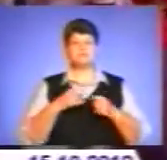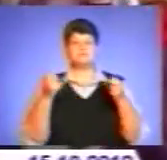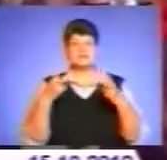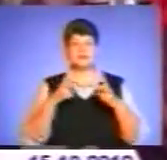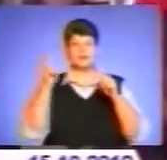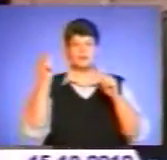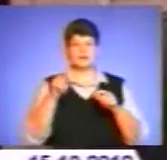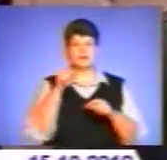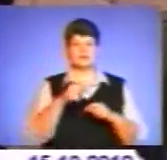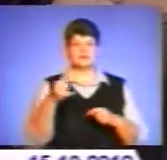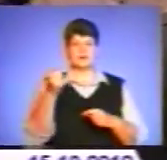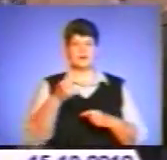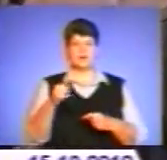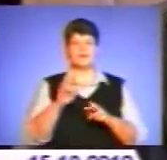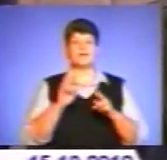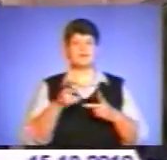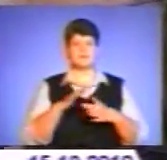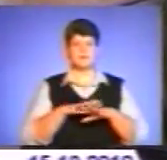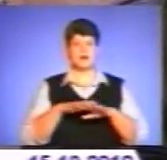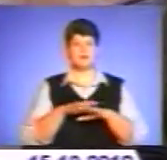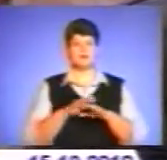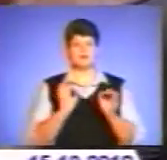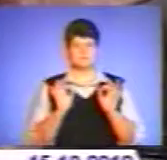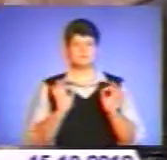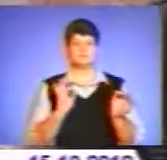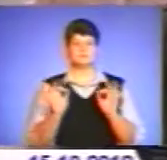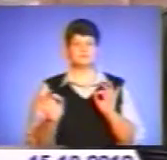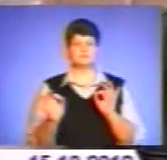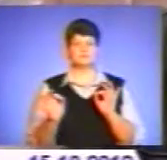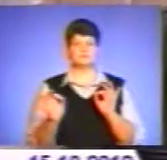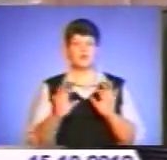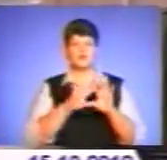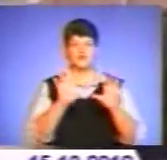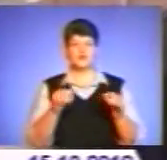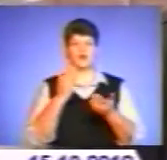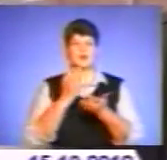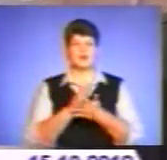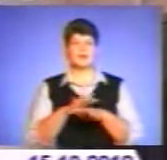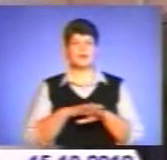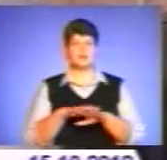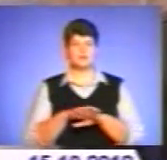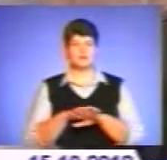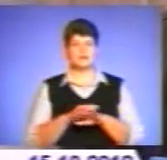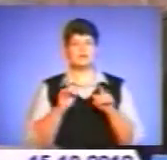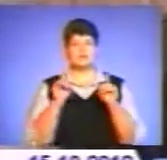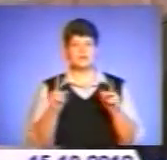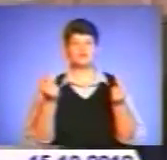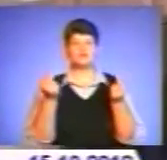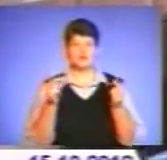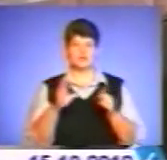за олією. Як вам ярмарка? Нормально. Що є на ярмарку? Тільки щоб гроші